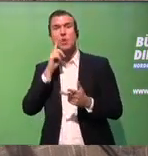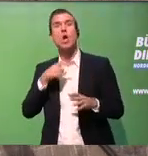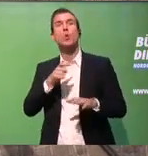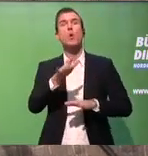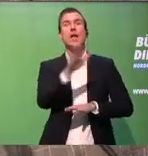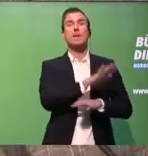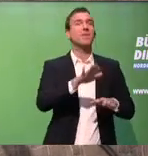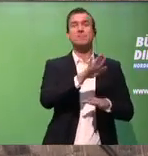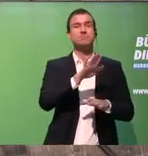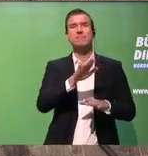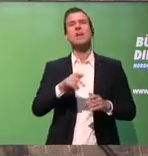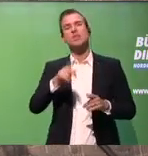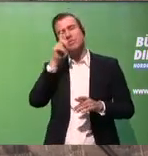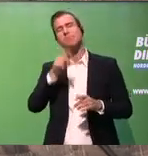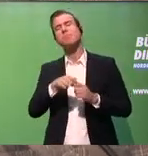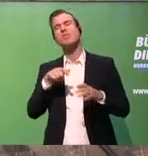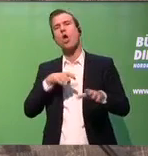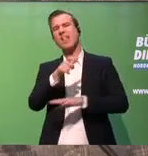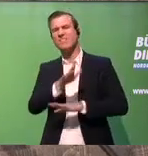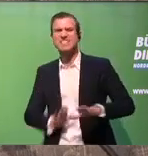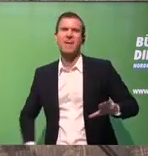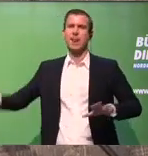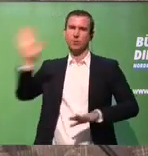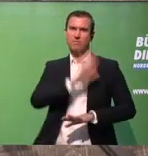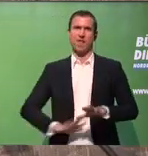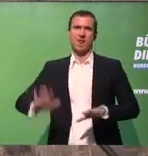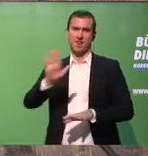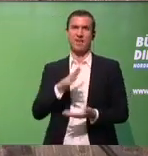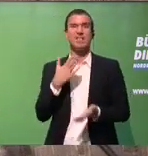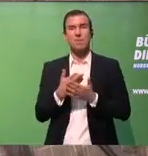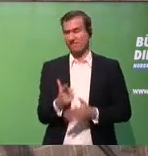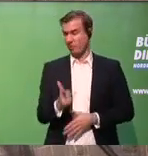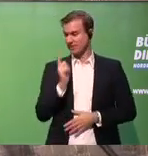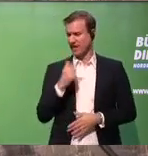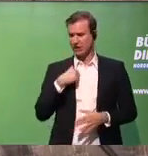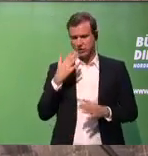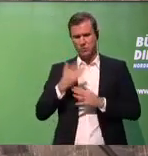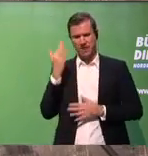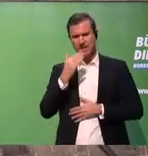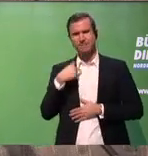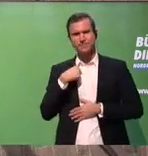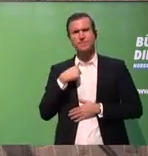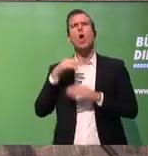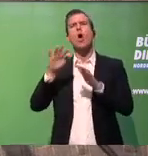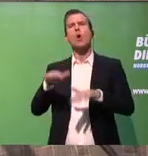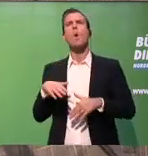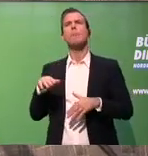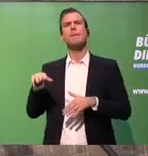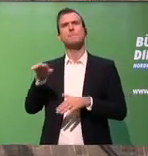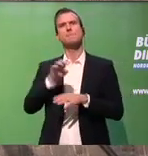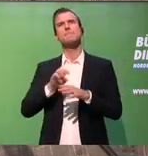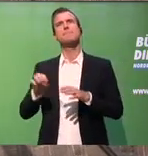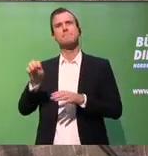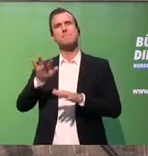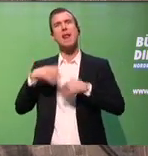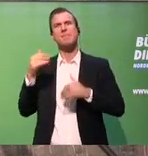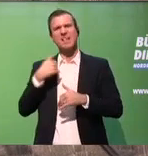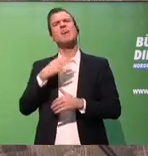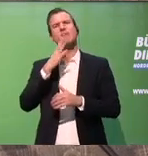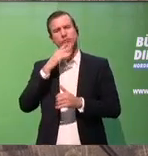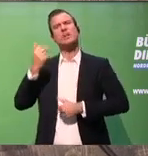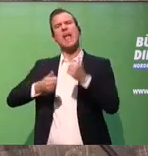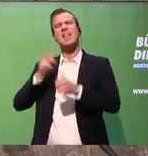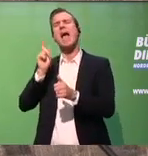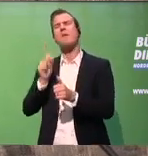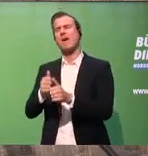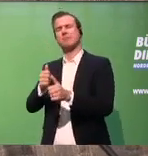Ruhrgebiet, sondern landesweit. Ich habe mir deshalb schon vor 2 Jahren überlegt, dass ich für das Europaparlament auf einem hinteren Platz kandidieren will,